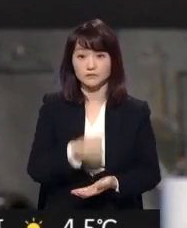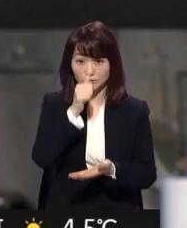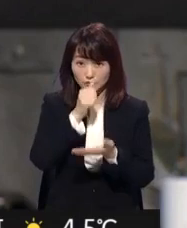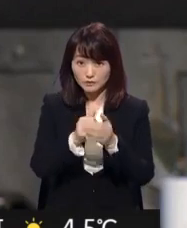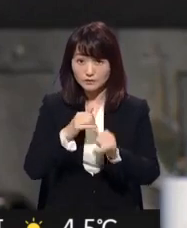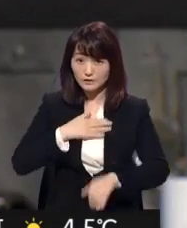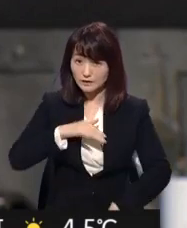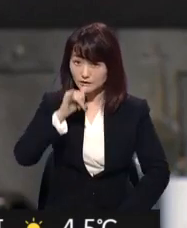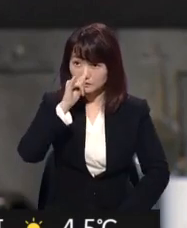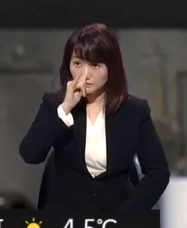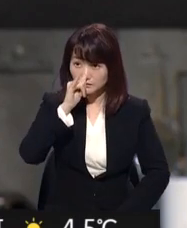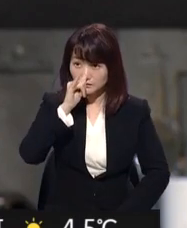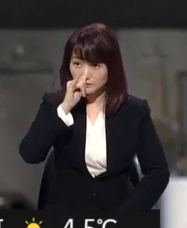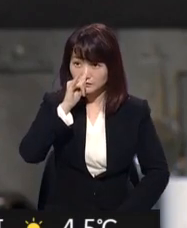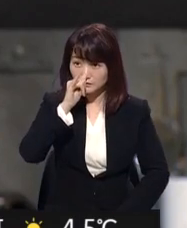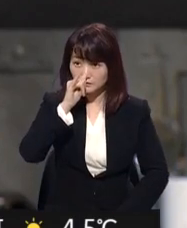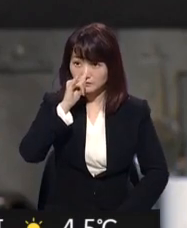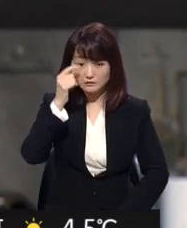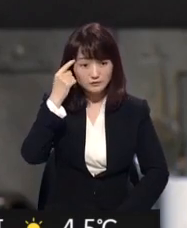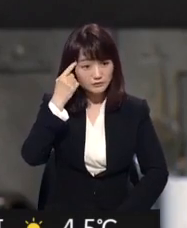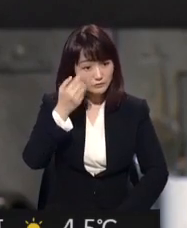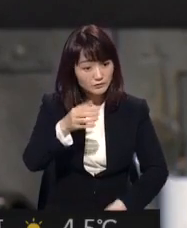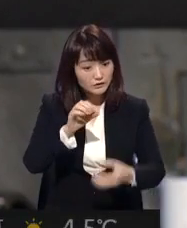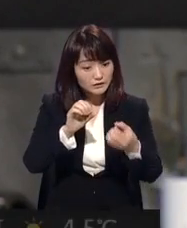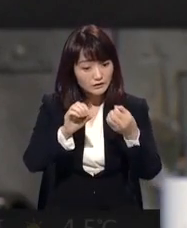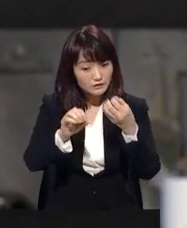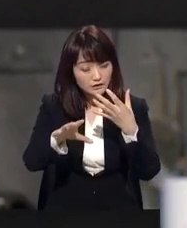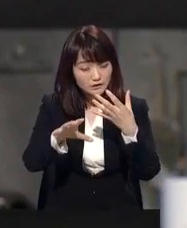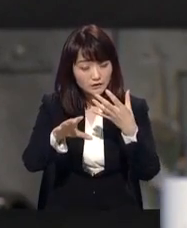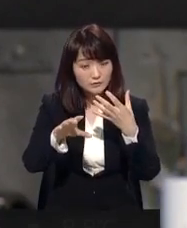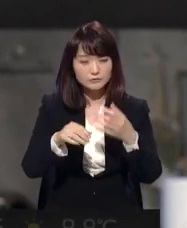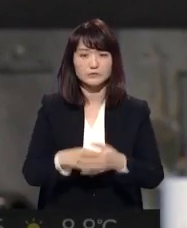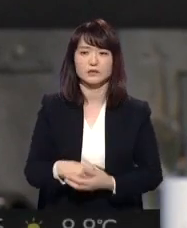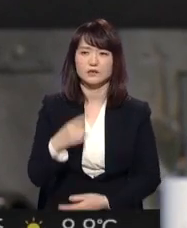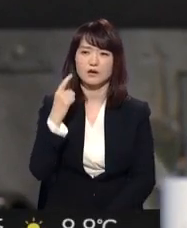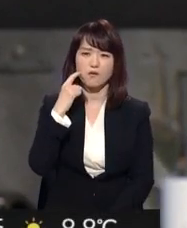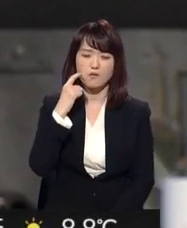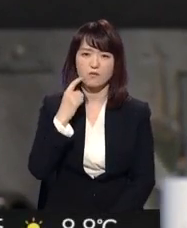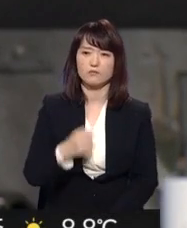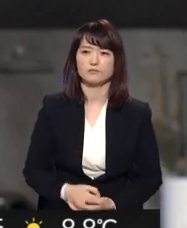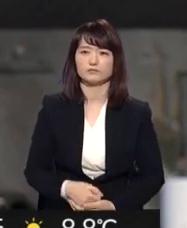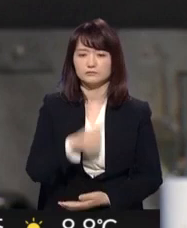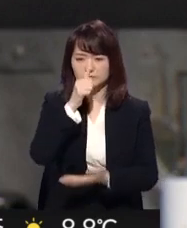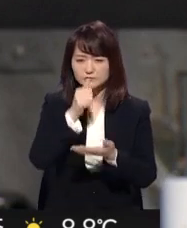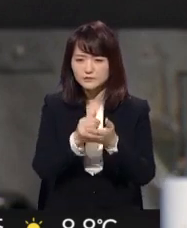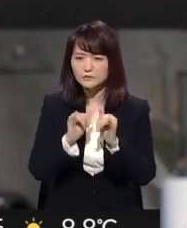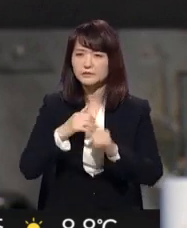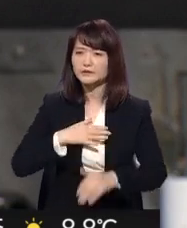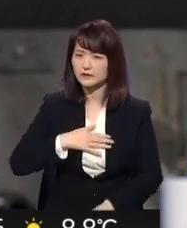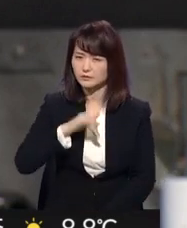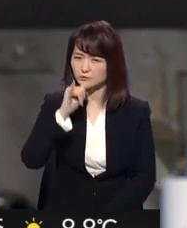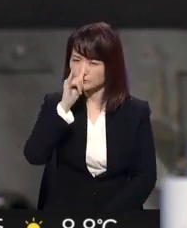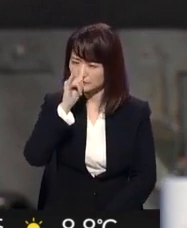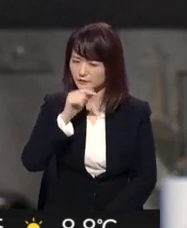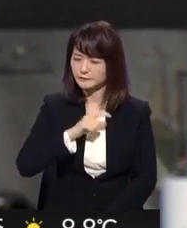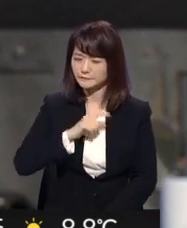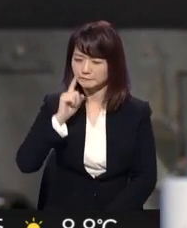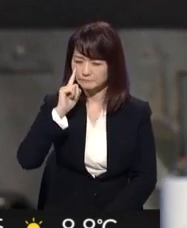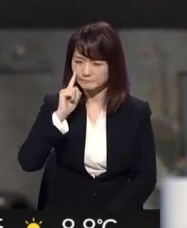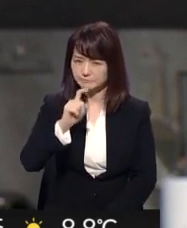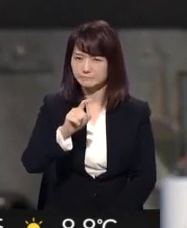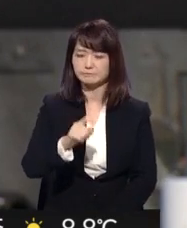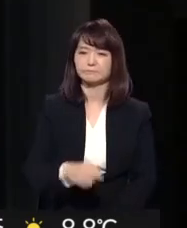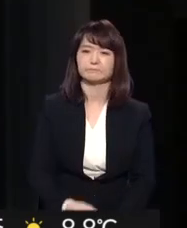있냐라는 질문에 특이 반응이났습니다 그 부분에서 거짓 반응이 나서 범인은 알고 있는 거 아니냐 이런 부분이 의심이 됐던 것입니다